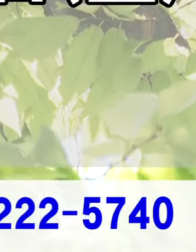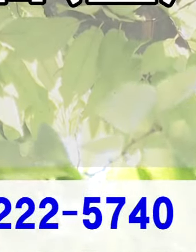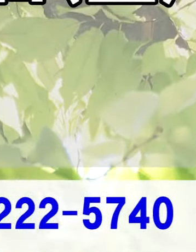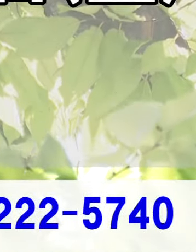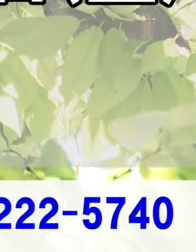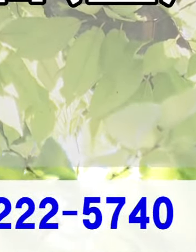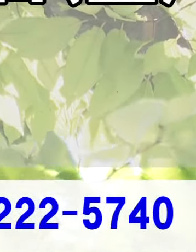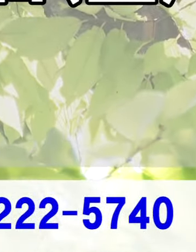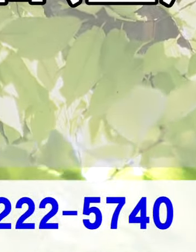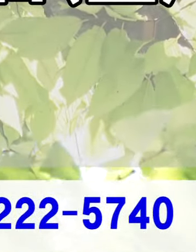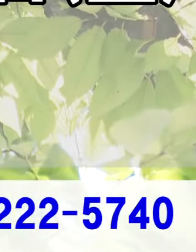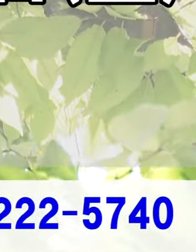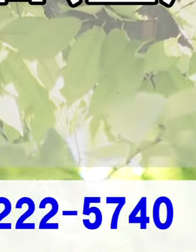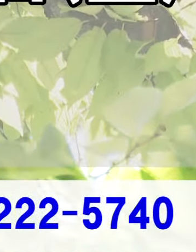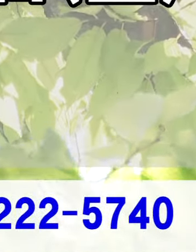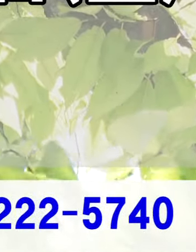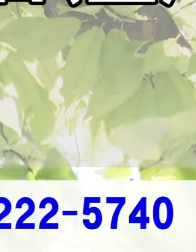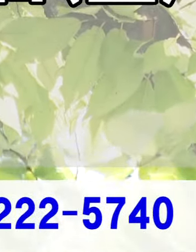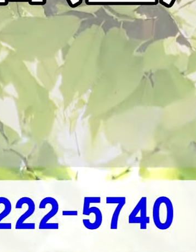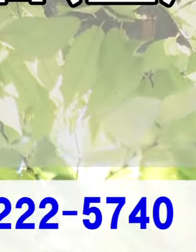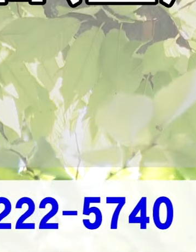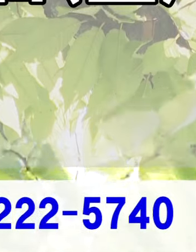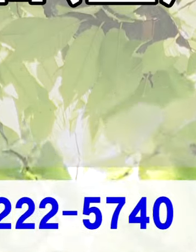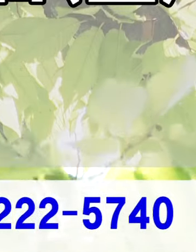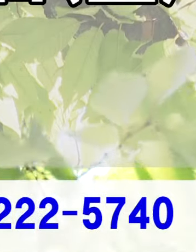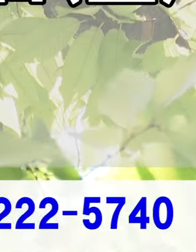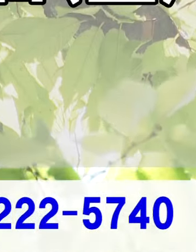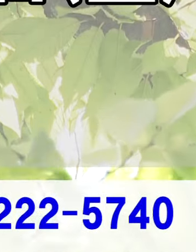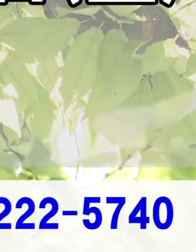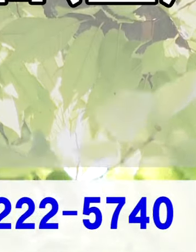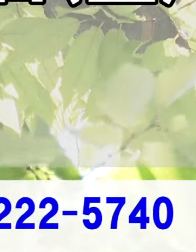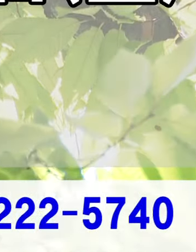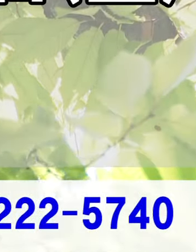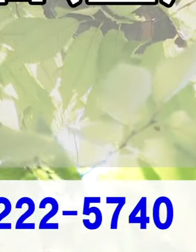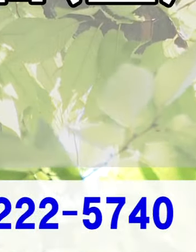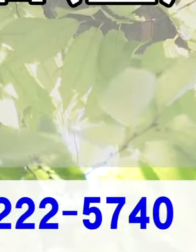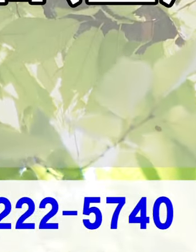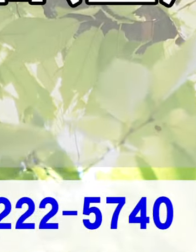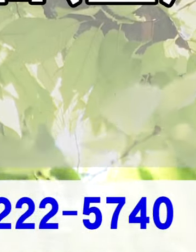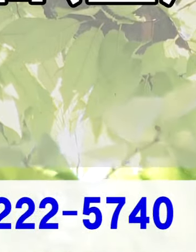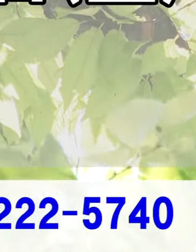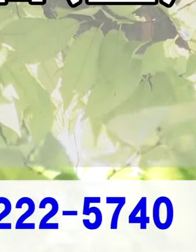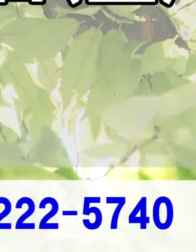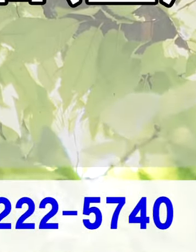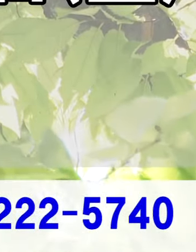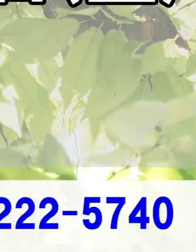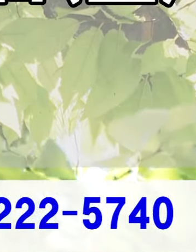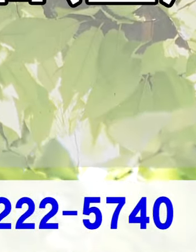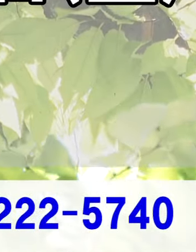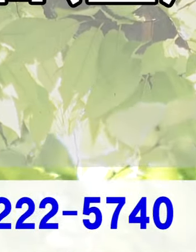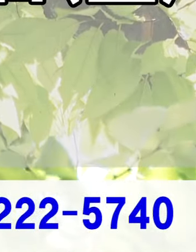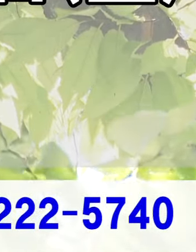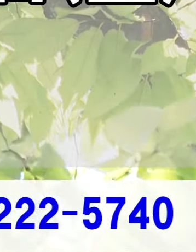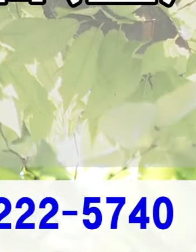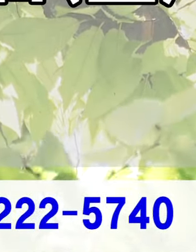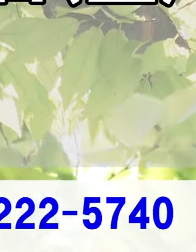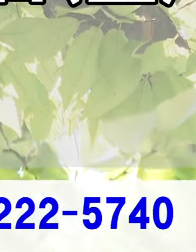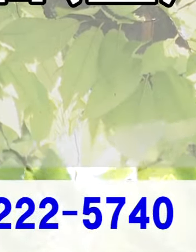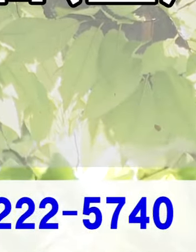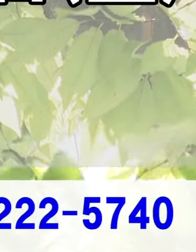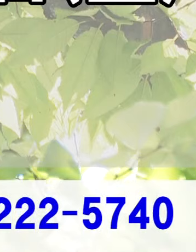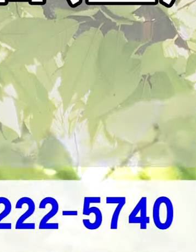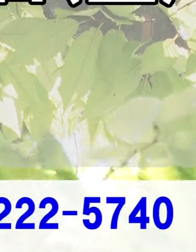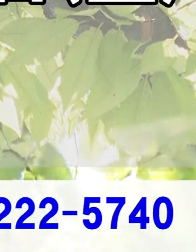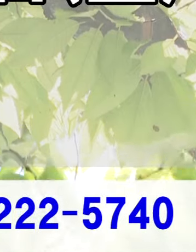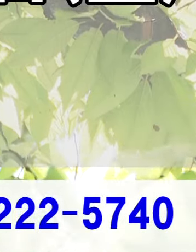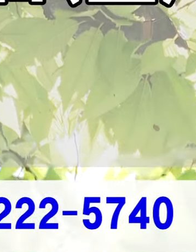26日の月曜日から30日の金曜日まで展示会のため休館します。詳しくは金沢